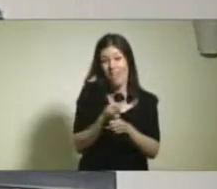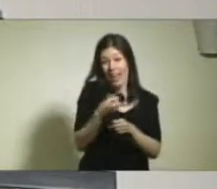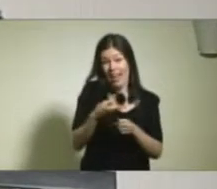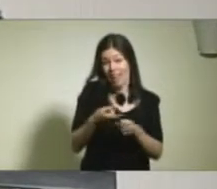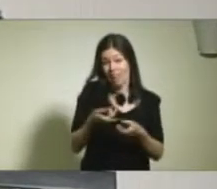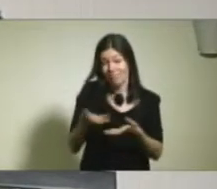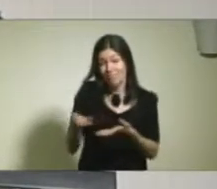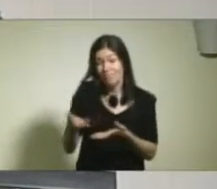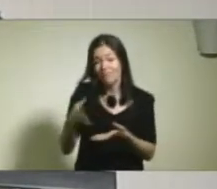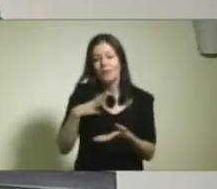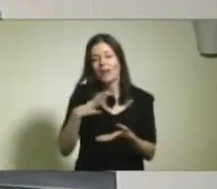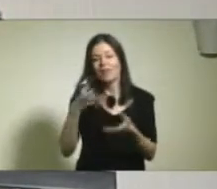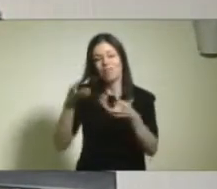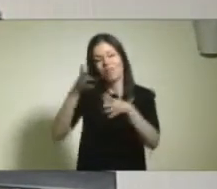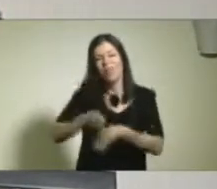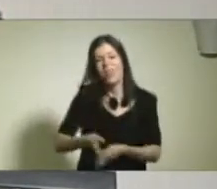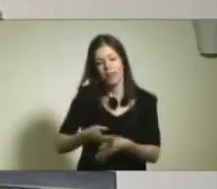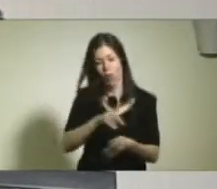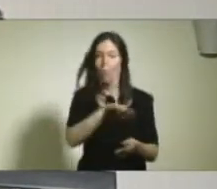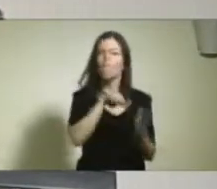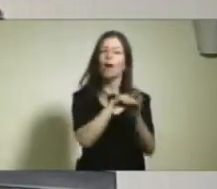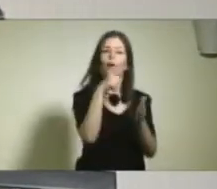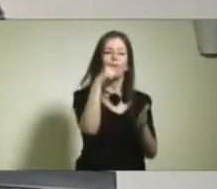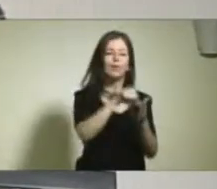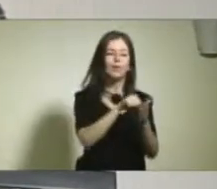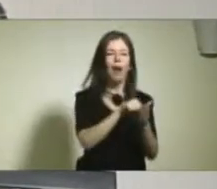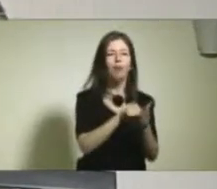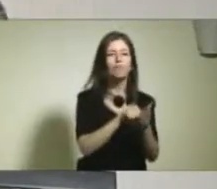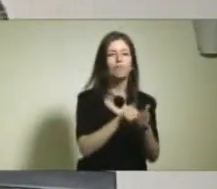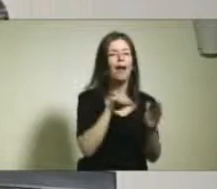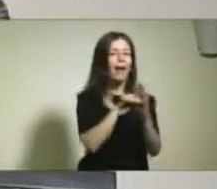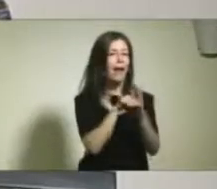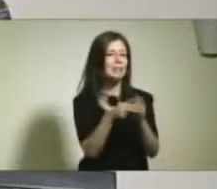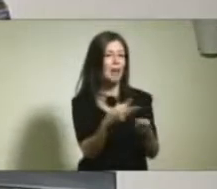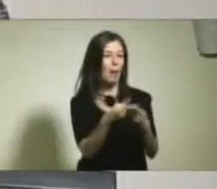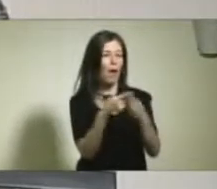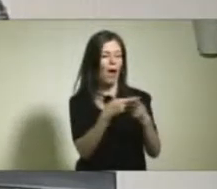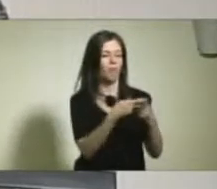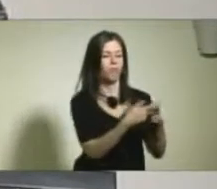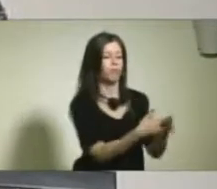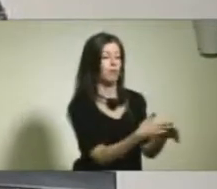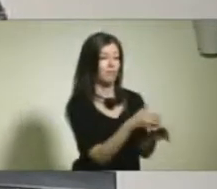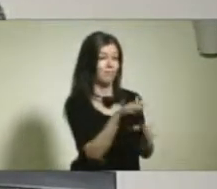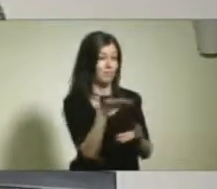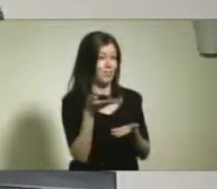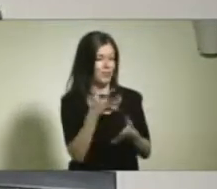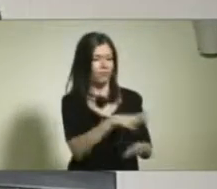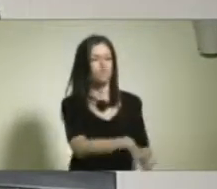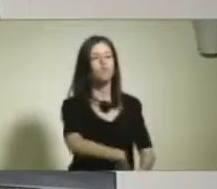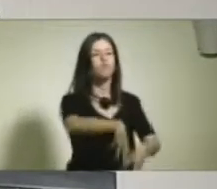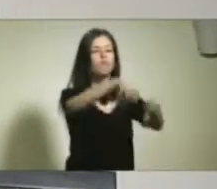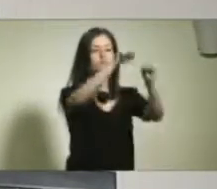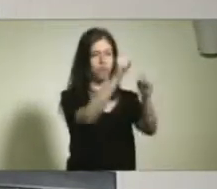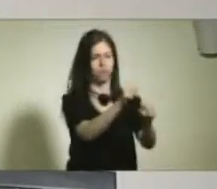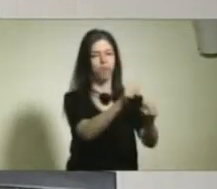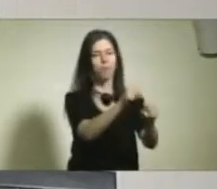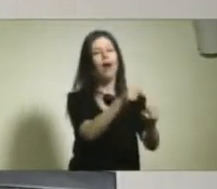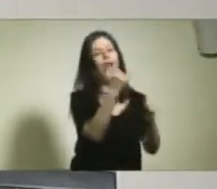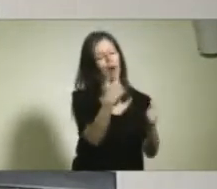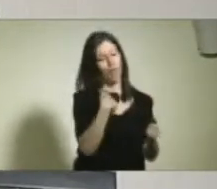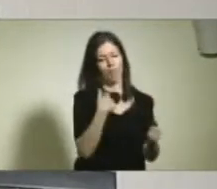qui a repris cette activité avec la Caisse d'épargne. Et normalement, c'est nous qui faisons actuellement le plus de